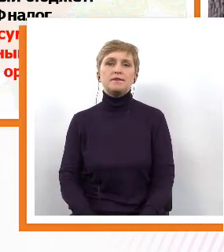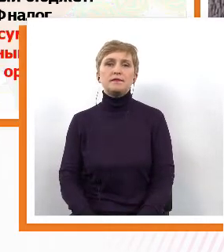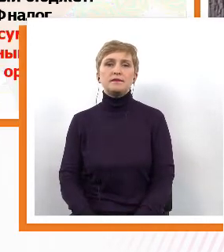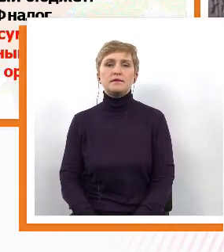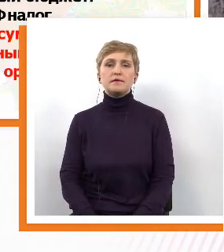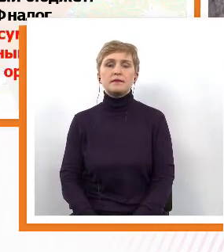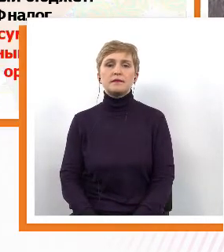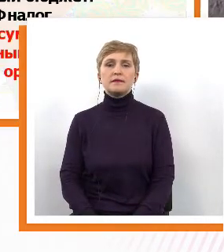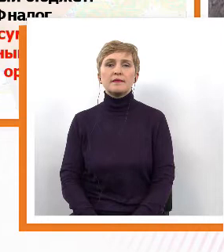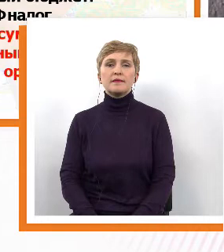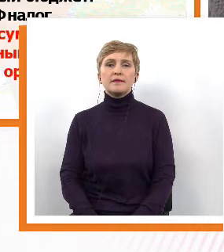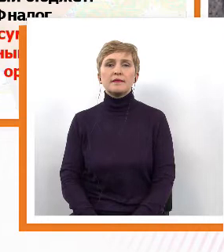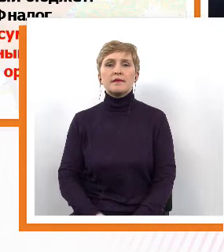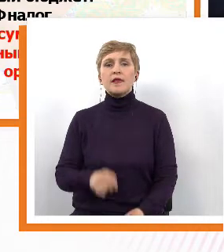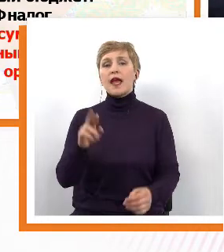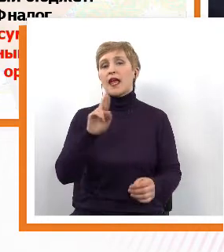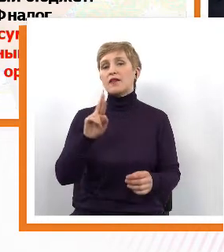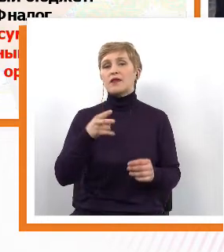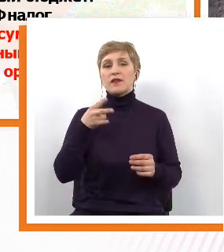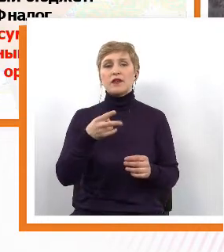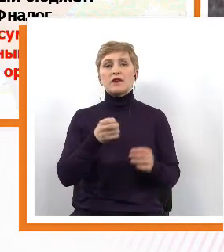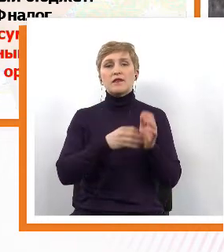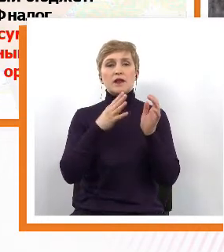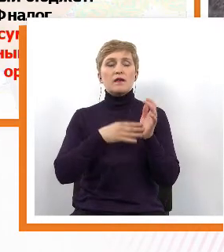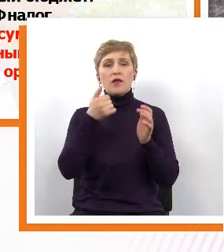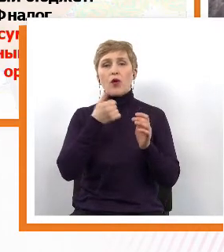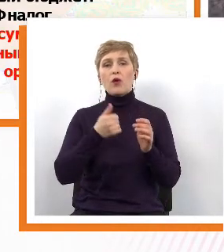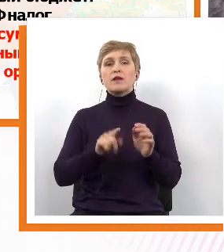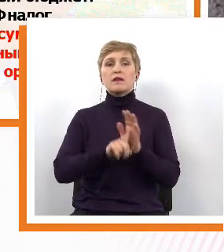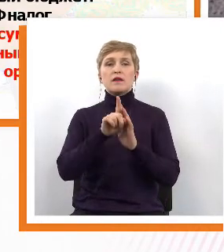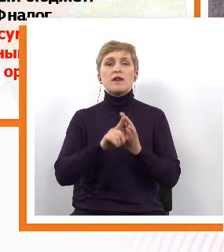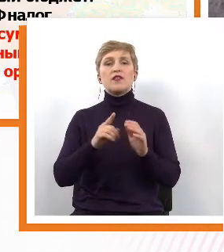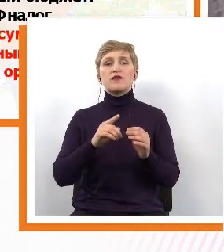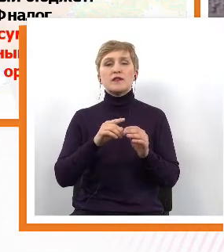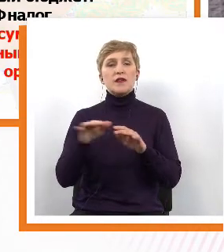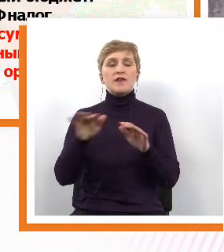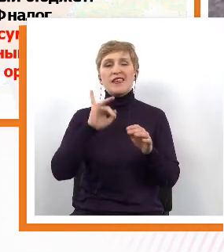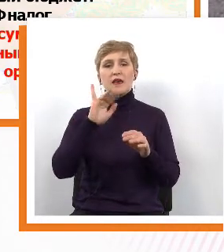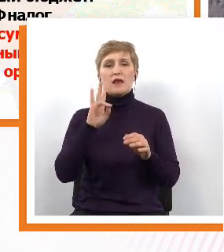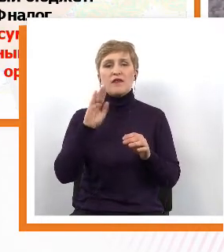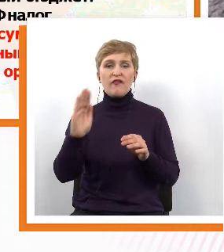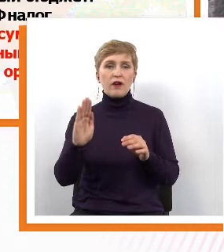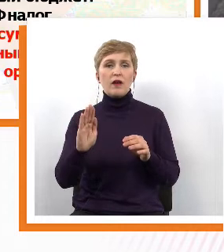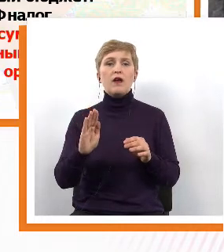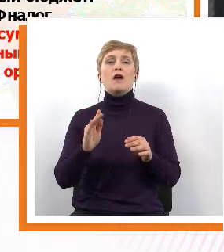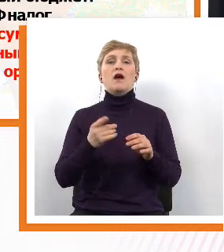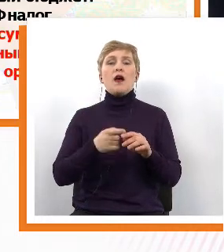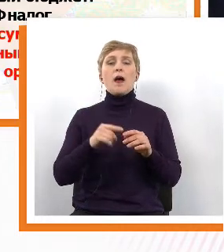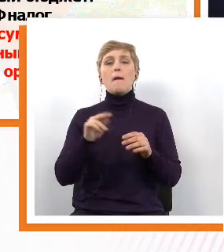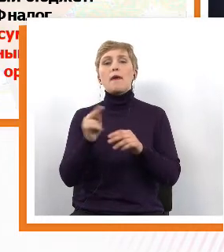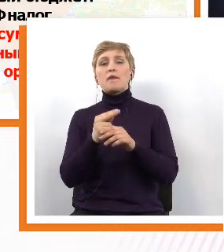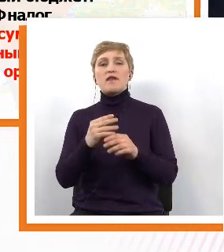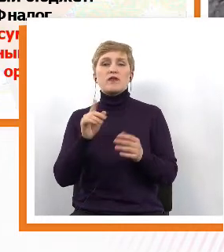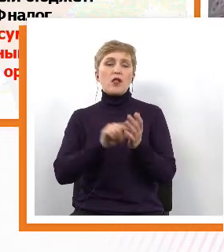Значит, вот с января 2019 года стал действовать ИНВ, И поправки налогового